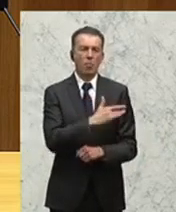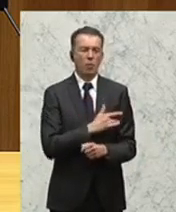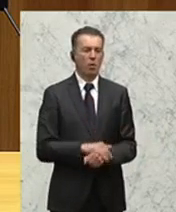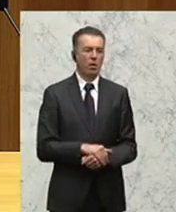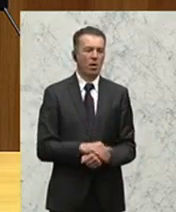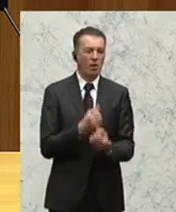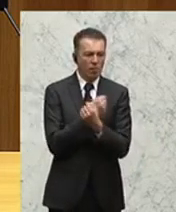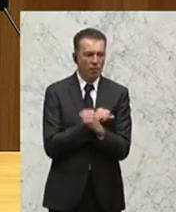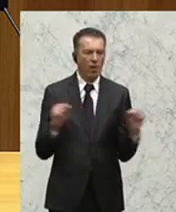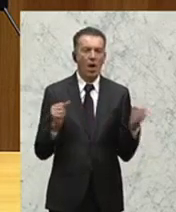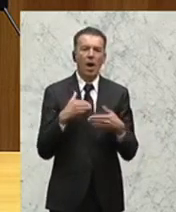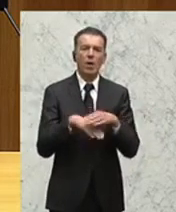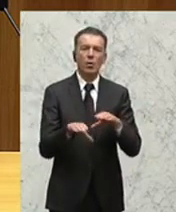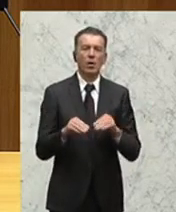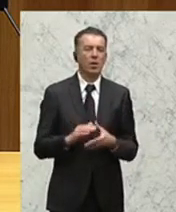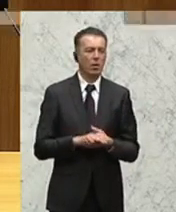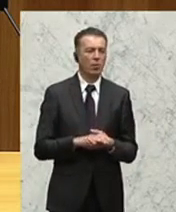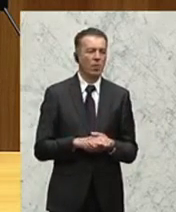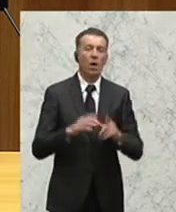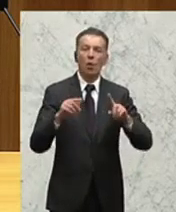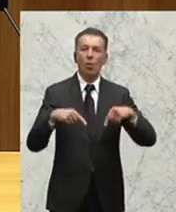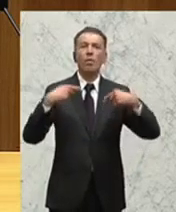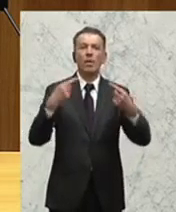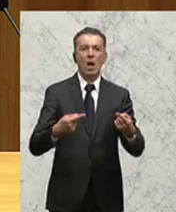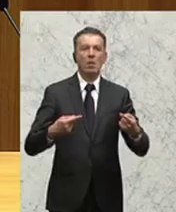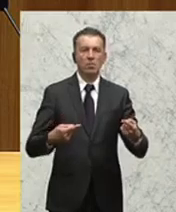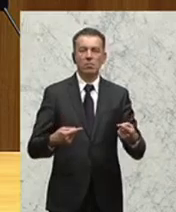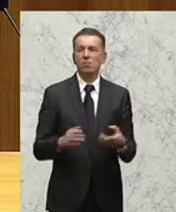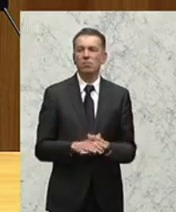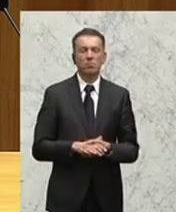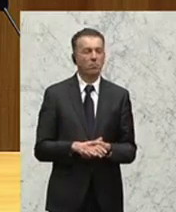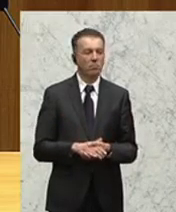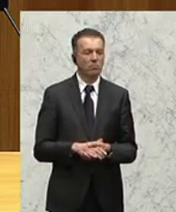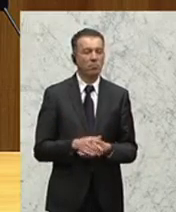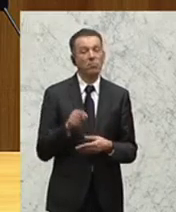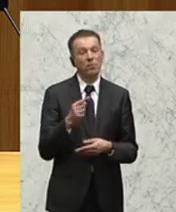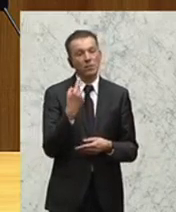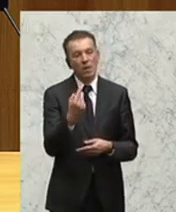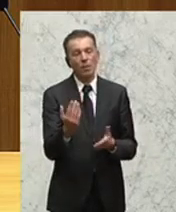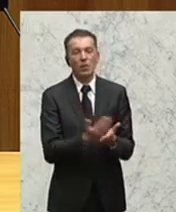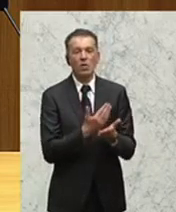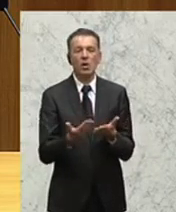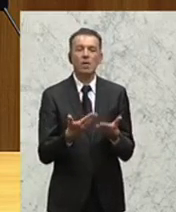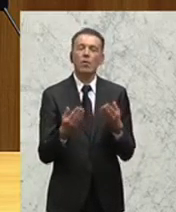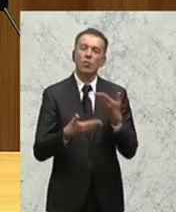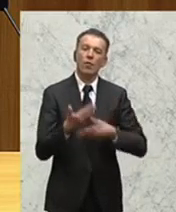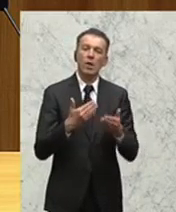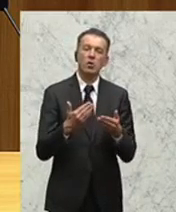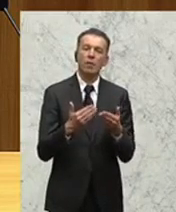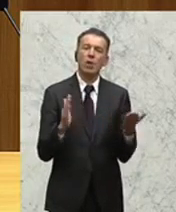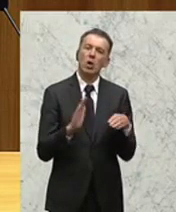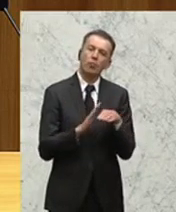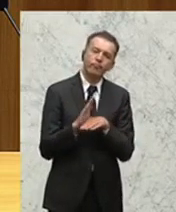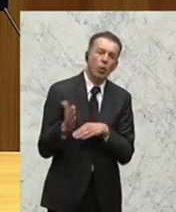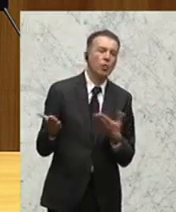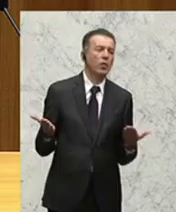wir wollen freie Unternehmer und dann sollen die entscheiden, was nach Ihren wirtschaftlichen Grundsätzen, was